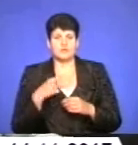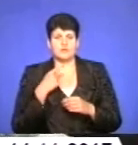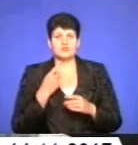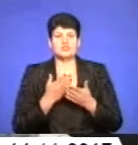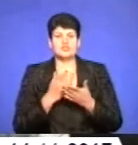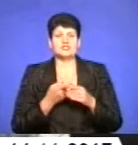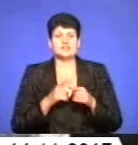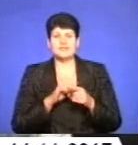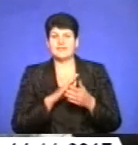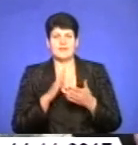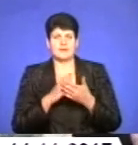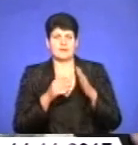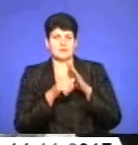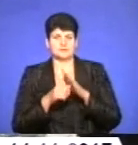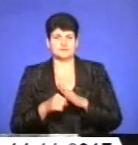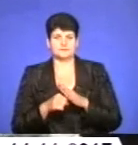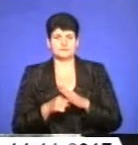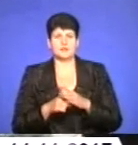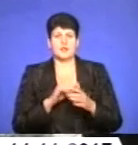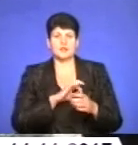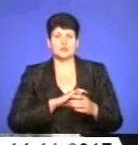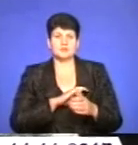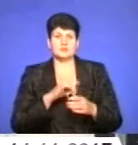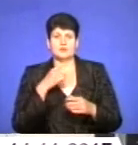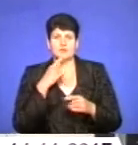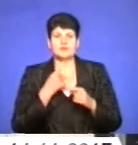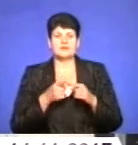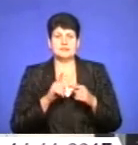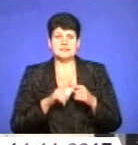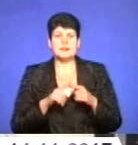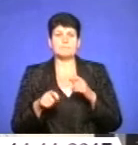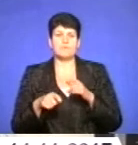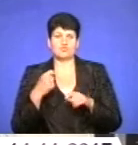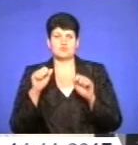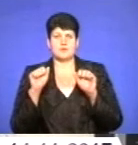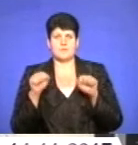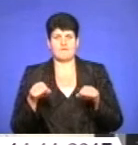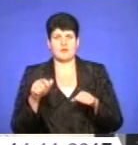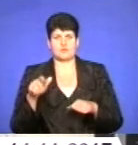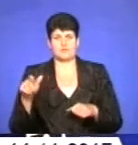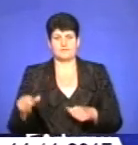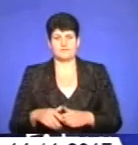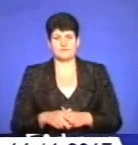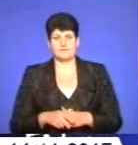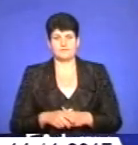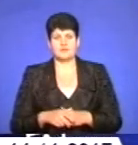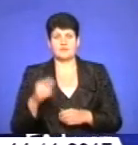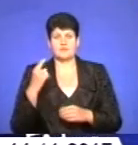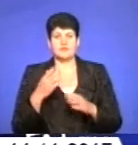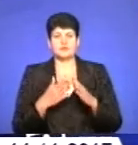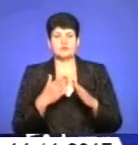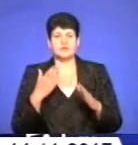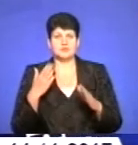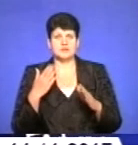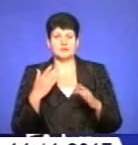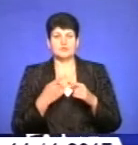закону дискримінацією. Юрист Тетяна Семус каже, це однозначно порушує права українців. В першу чергу